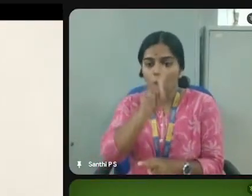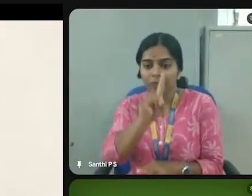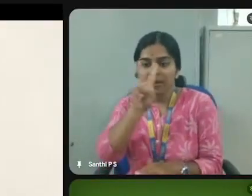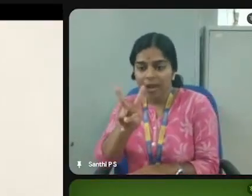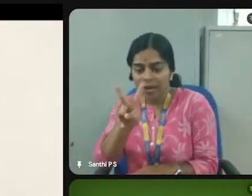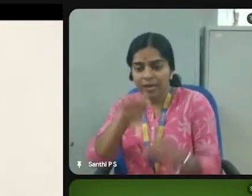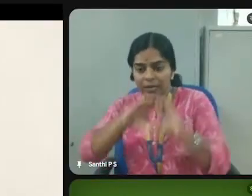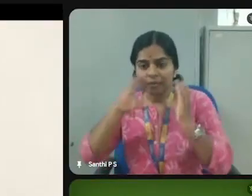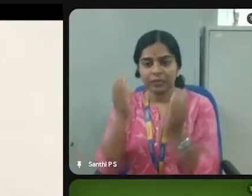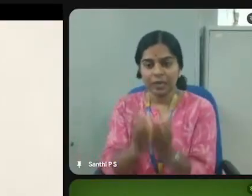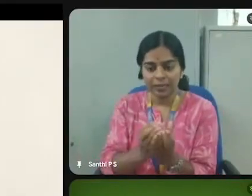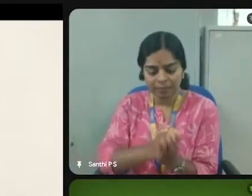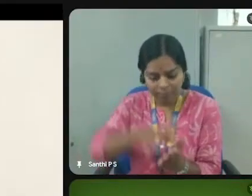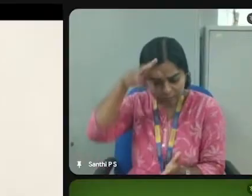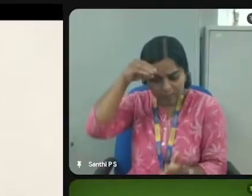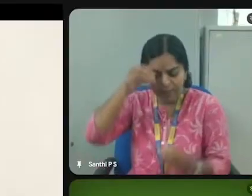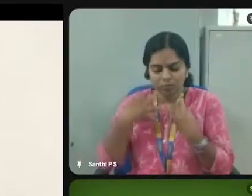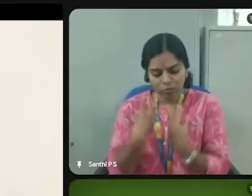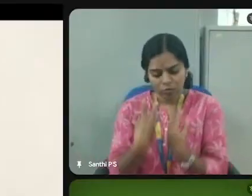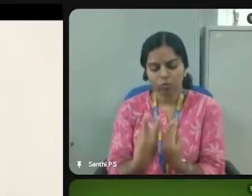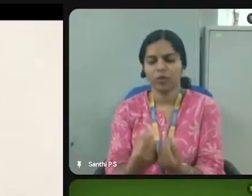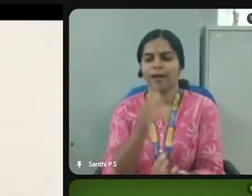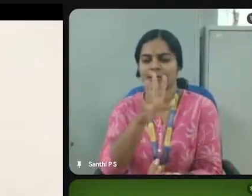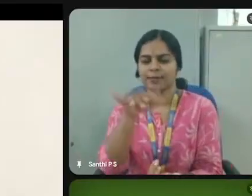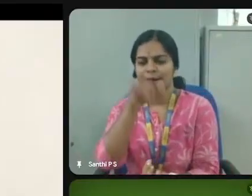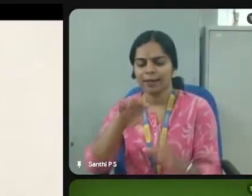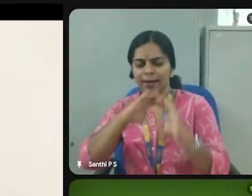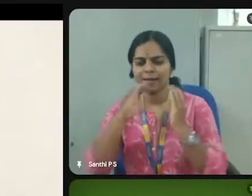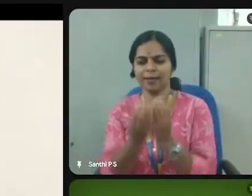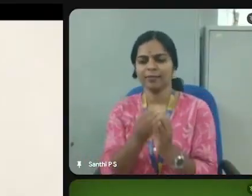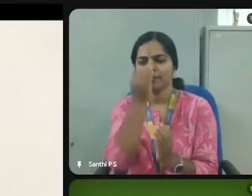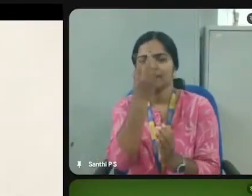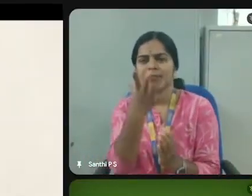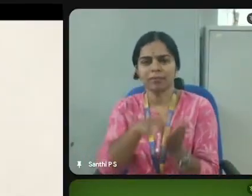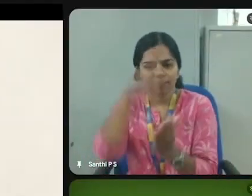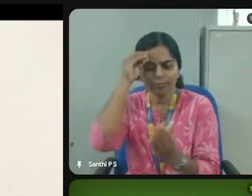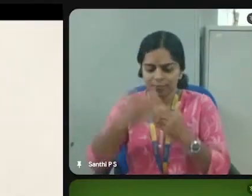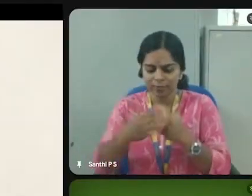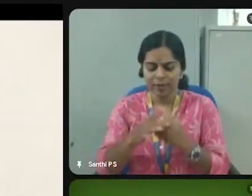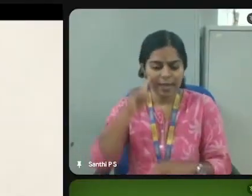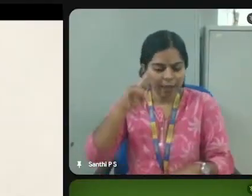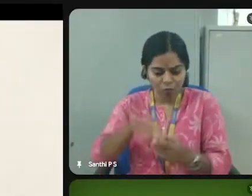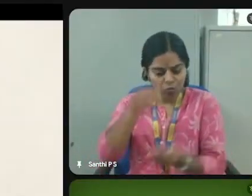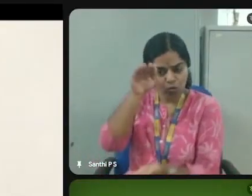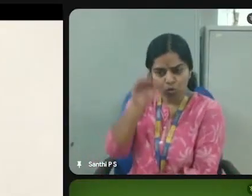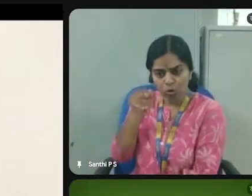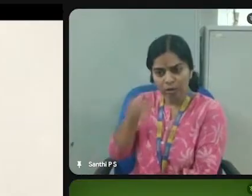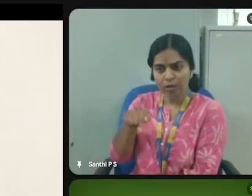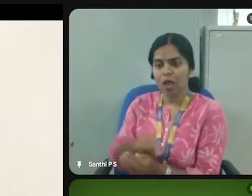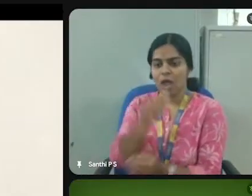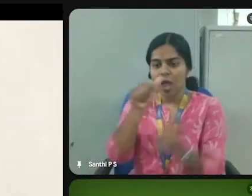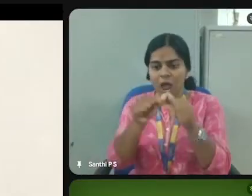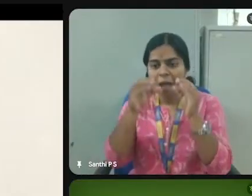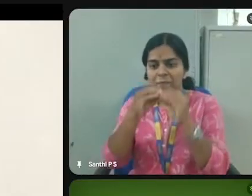കിട്ടാത്ത ഒരു കുട്ടി എന്ന് പറഞ്ഞാൽ നമ്മളൊരു 5-6 ക്ലാസ്സിൽ ആണ് കുട്ടി ഇന്റർവെൻഷന് വരുന്നതെന്ന് വിചാരിക്കാം. അപ്പോൾ ഈ പറയുന്ന കുട്ടിക്ക് ആൽഫബറ്റ്സ് ഒന്നും തറവല്ല